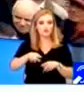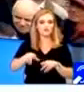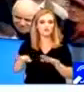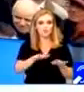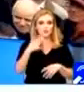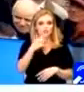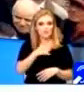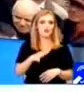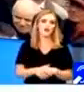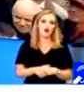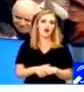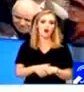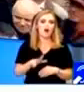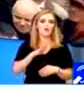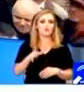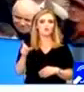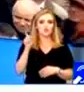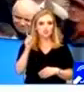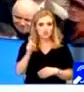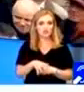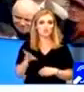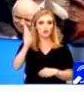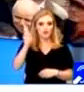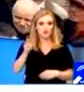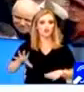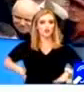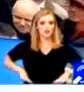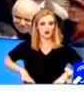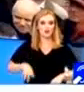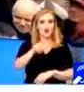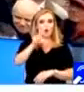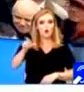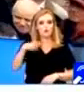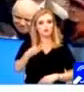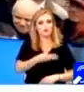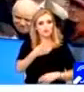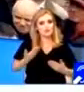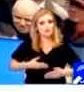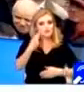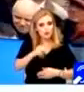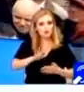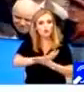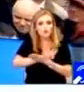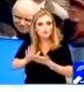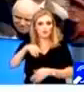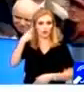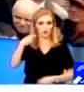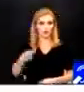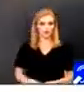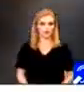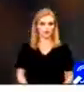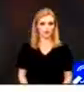lor au format celule de rezistență în Hâncești, Călărași și Ialoveni. Oamenii spun că își doresc o viață decentă și o curățenie în clasa